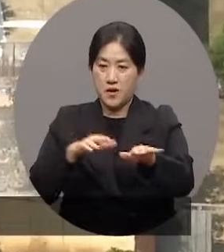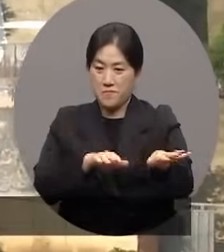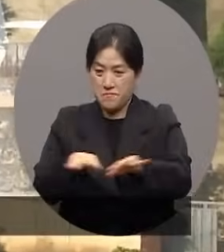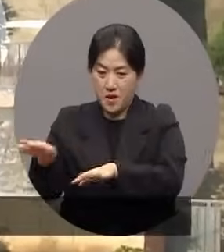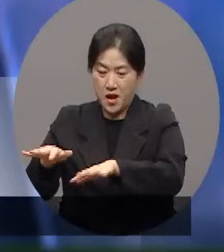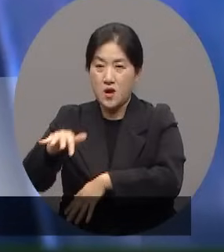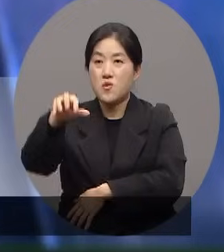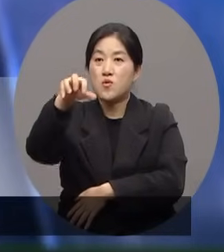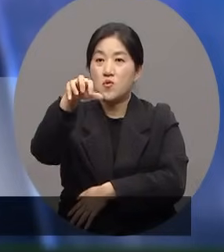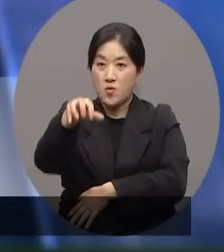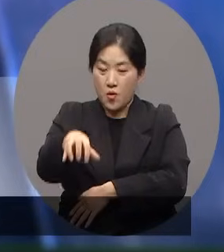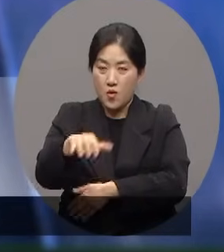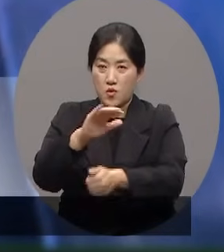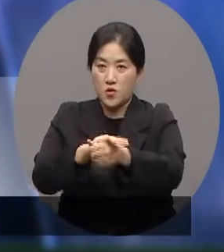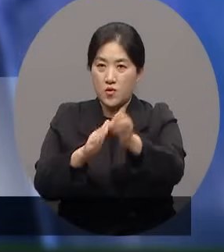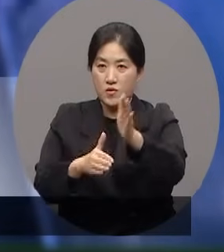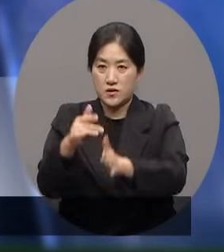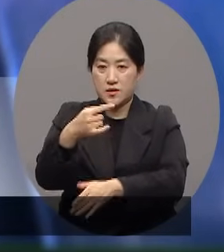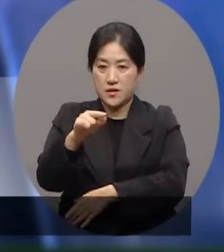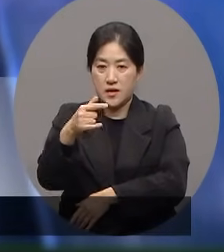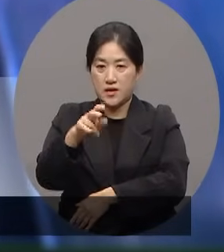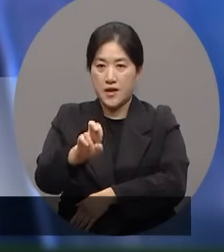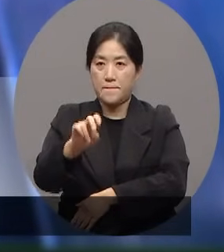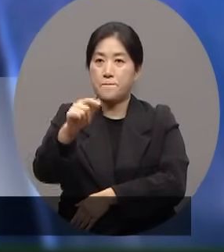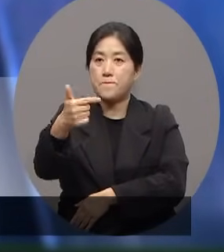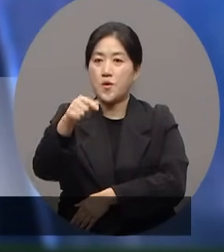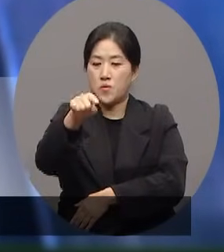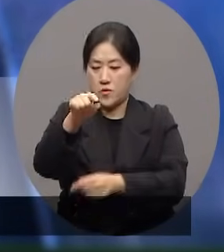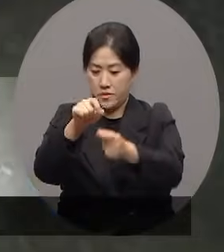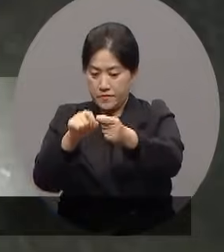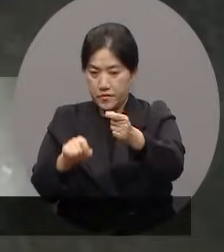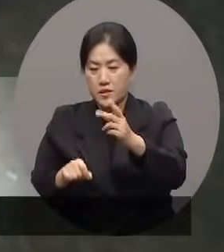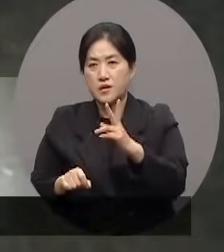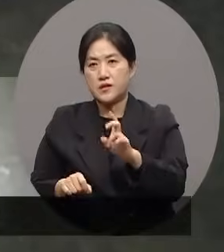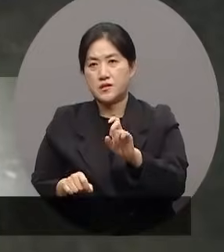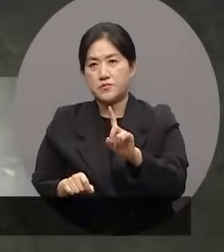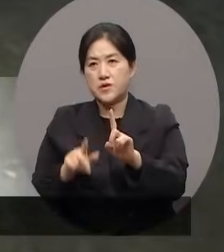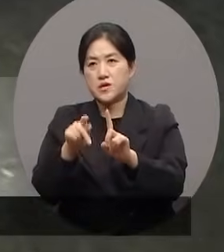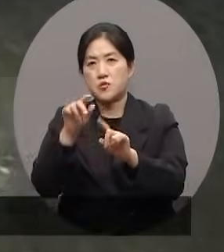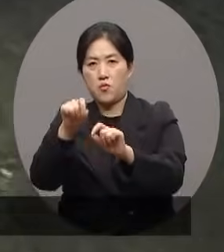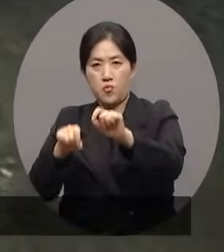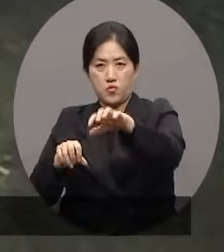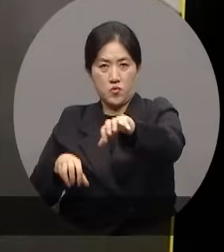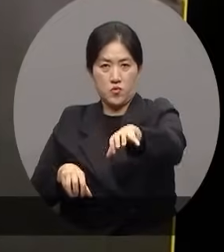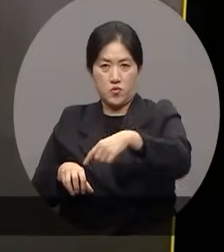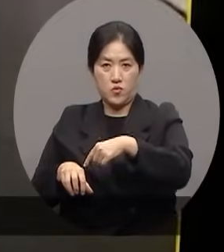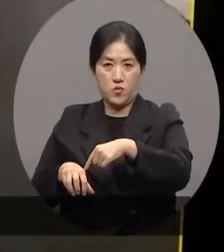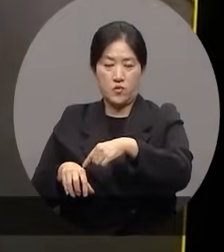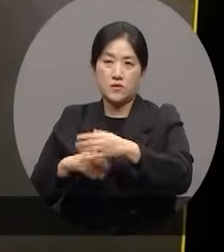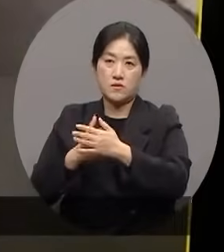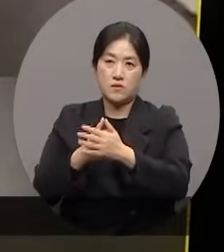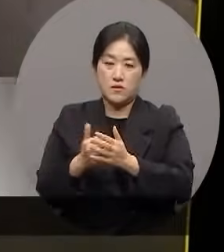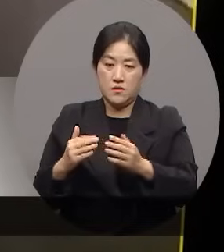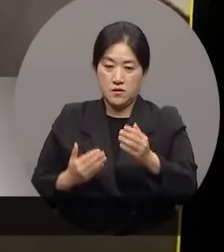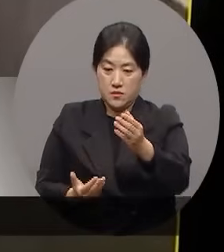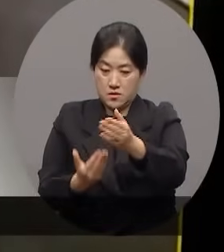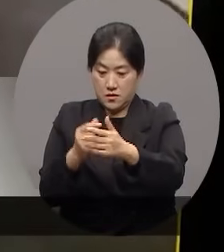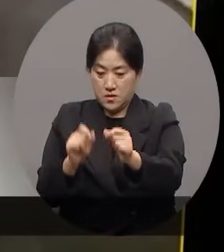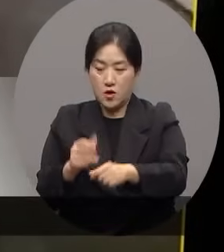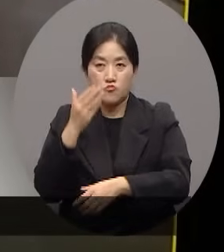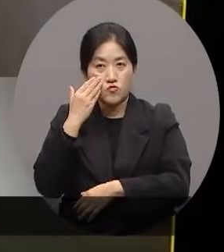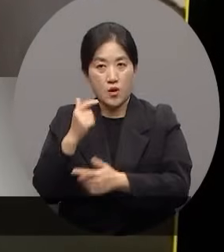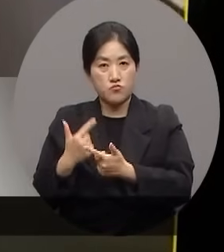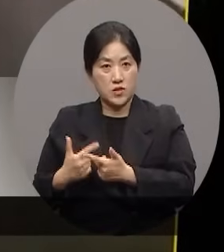지진이 일어났던 경주시 내남면 부지리와는 약 21km 떨어진 곳입니다. 진앙지와 가까운